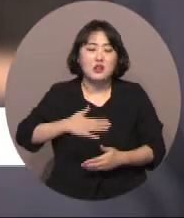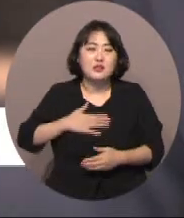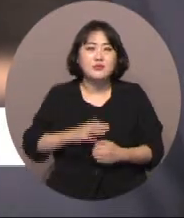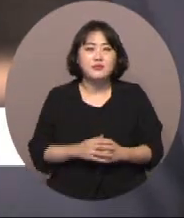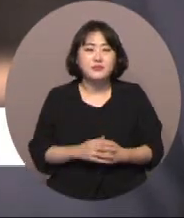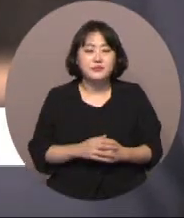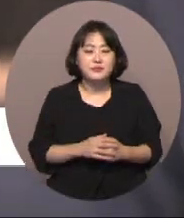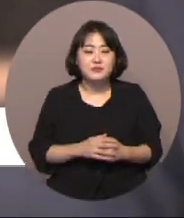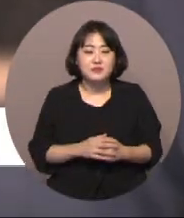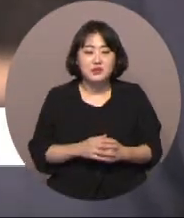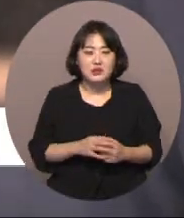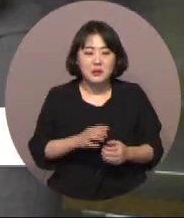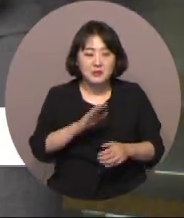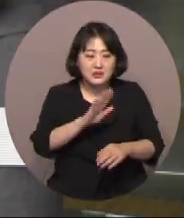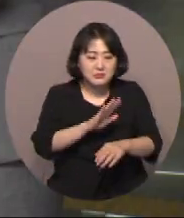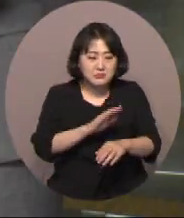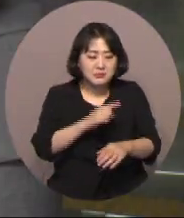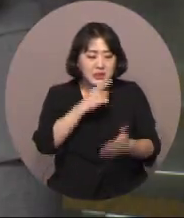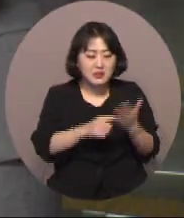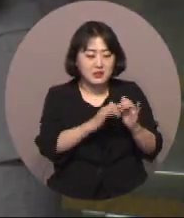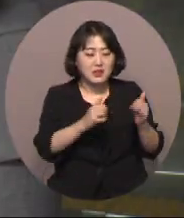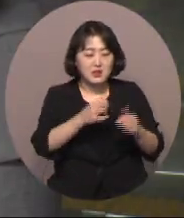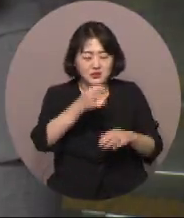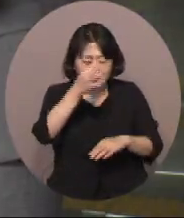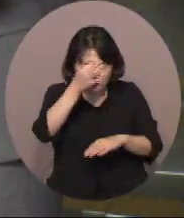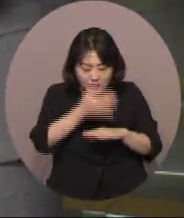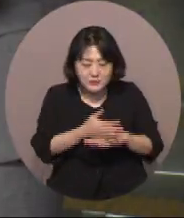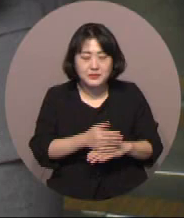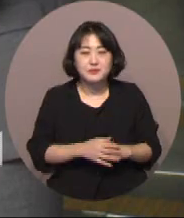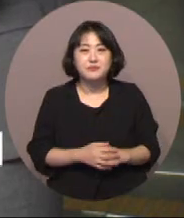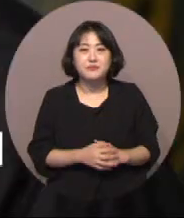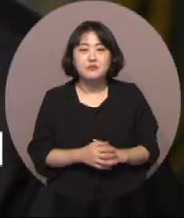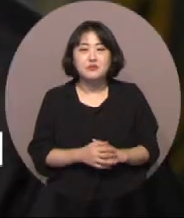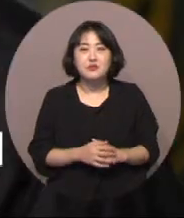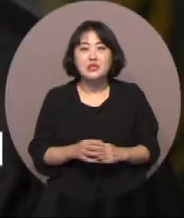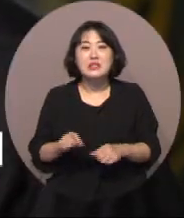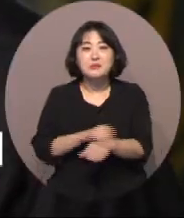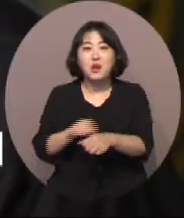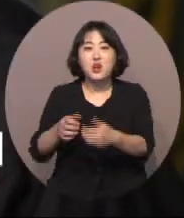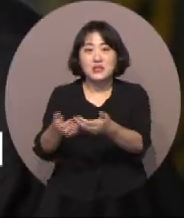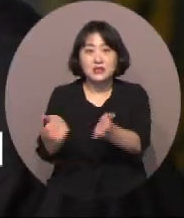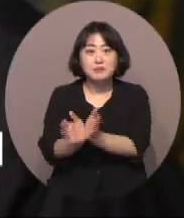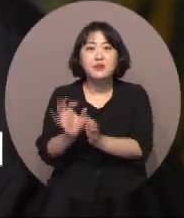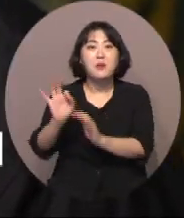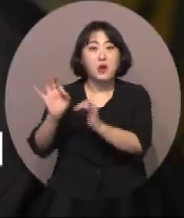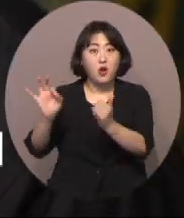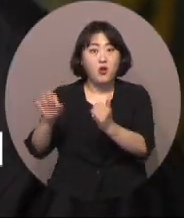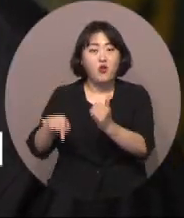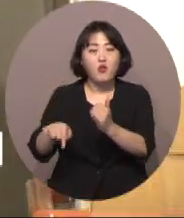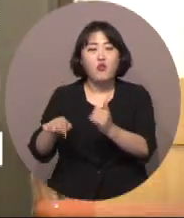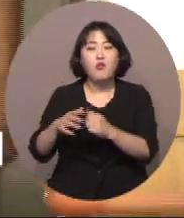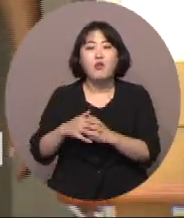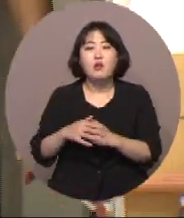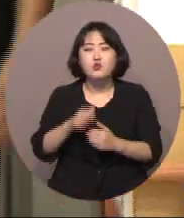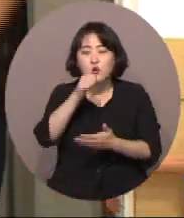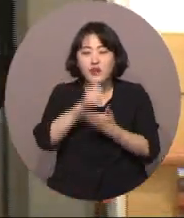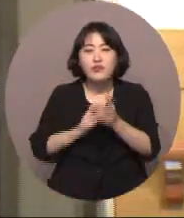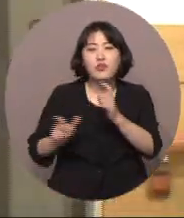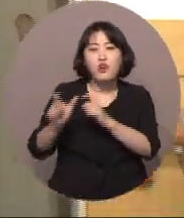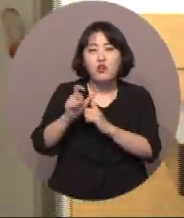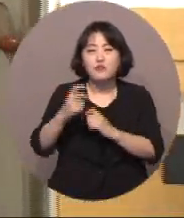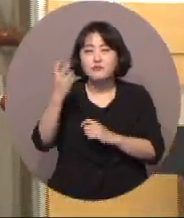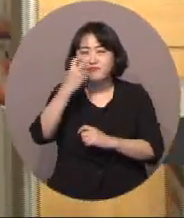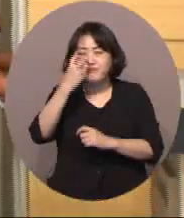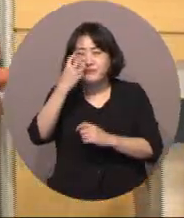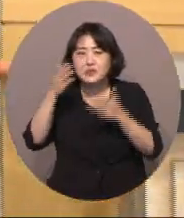피해자분에게 깊이 사죄드립니다. 검찰은 10여 명으로 구성된 특별수사팀을 꾸리고 유죄를 입증하기 위한 추가